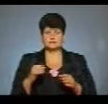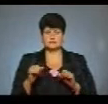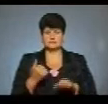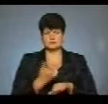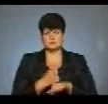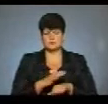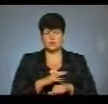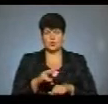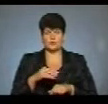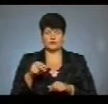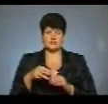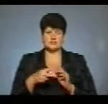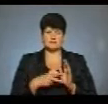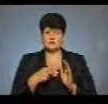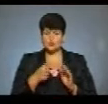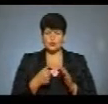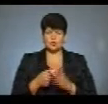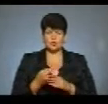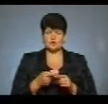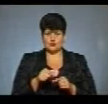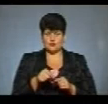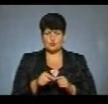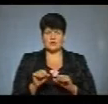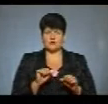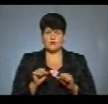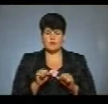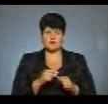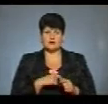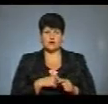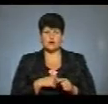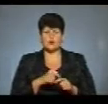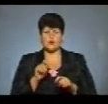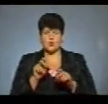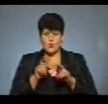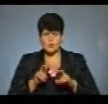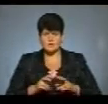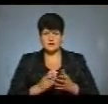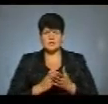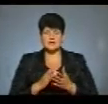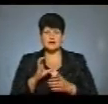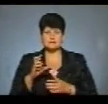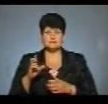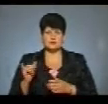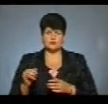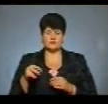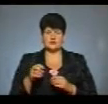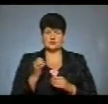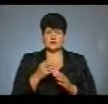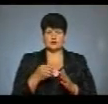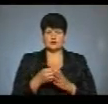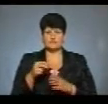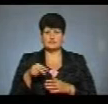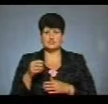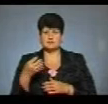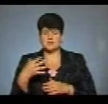2017 року. До цього керував департаментом контррозвідки Служби безпеки. Шкарке. З 2014 до